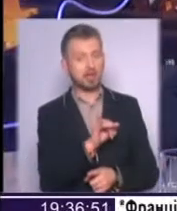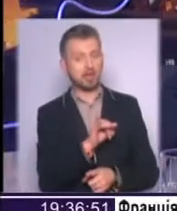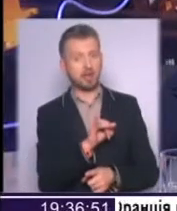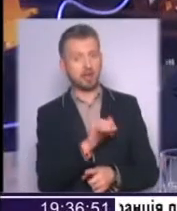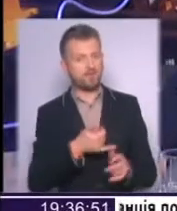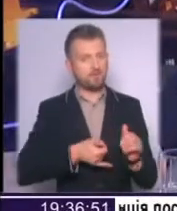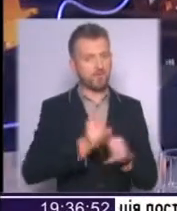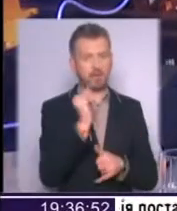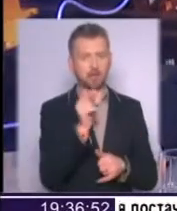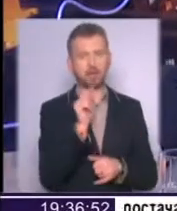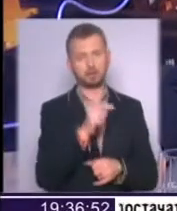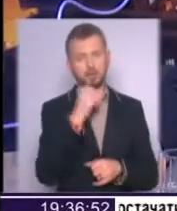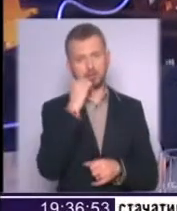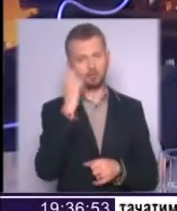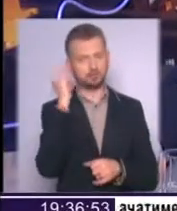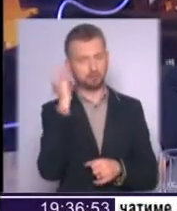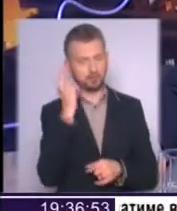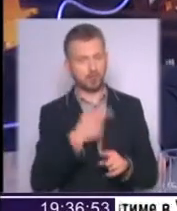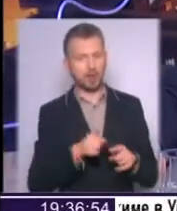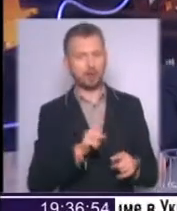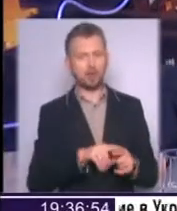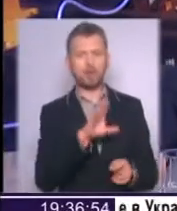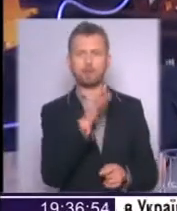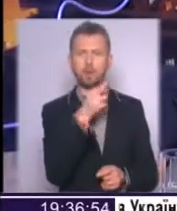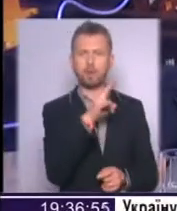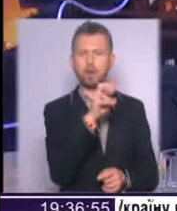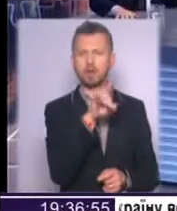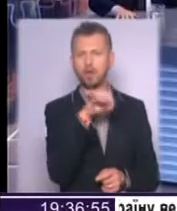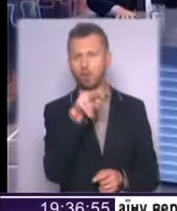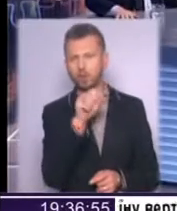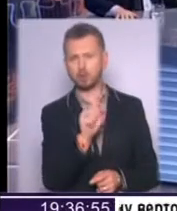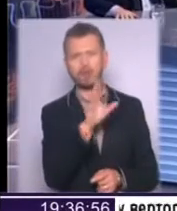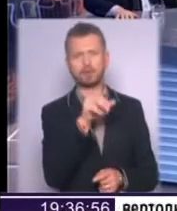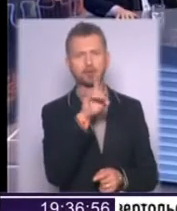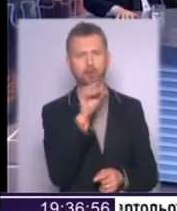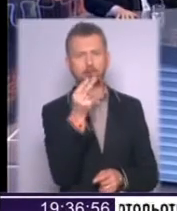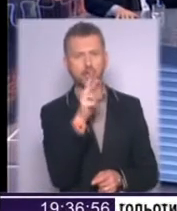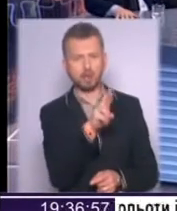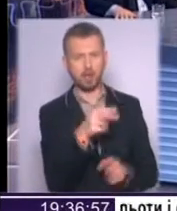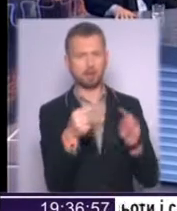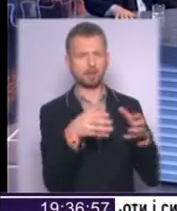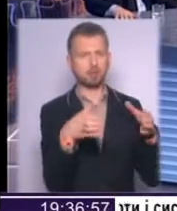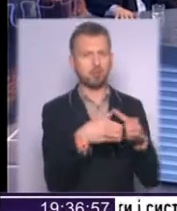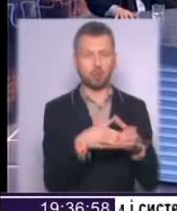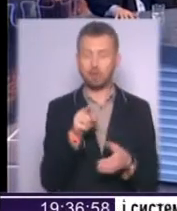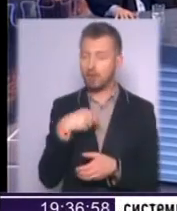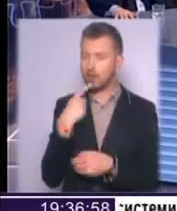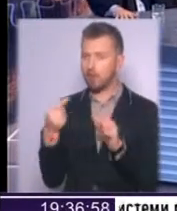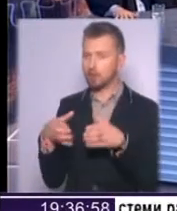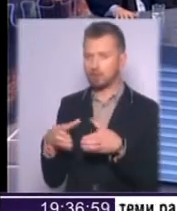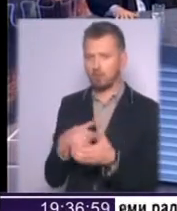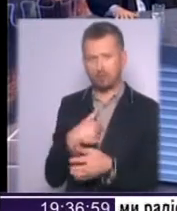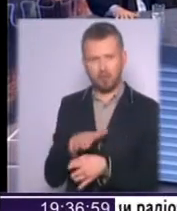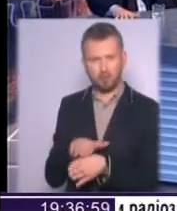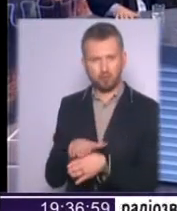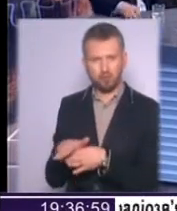оттуда пережитки прошлого. Пан Сергій, вот эти воли народа, відродження, оппозиционный блок и так далее. Блок. Я тут